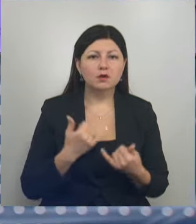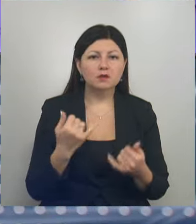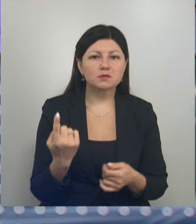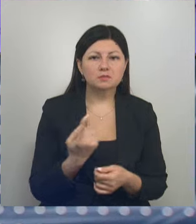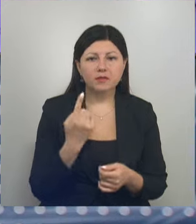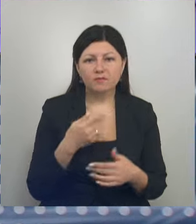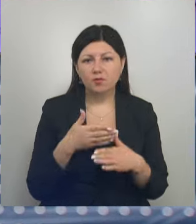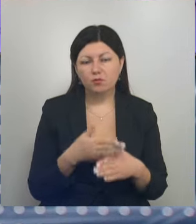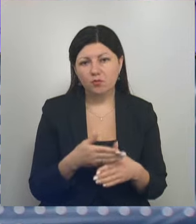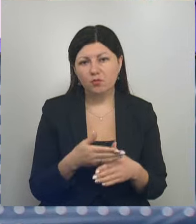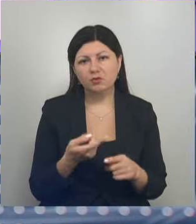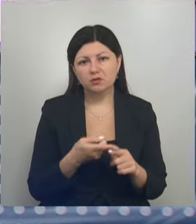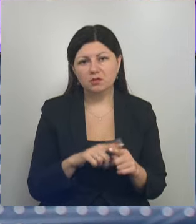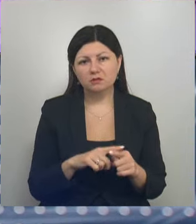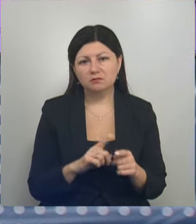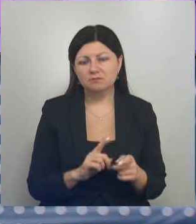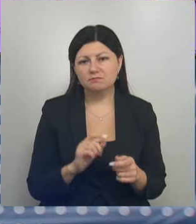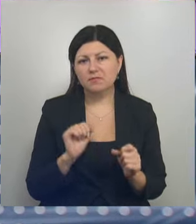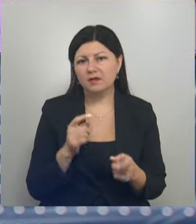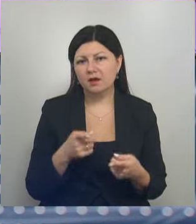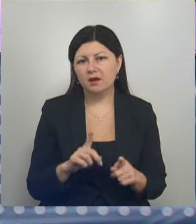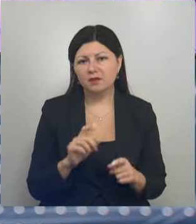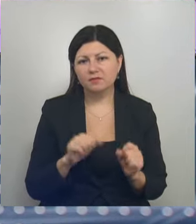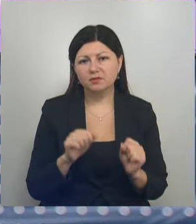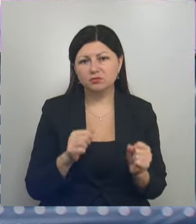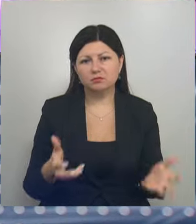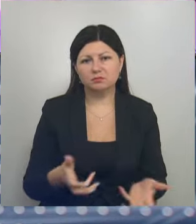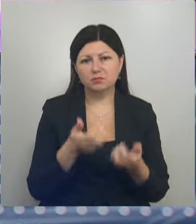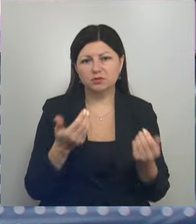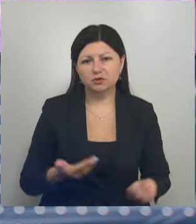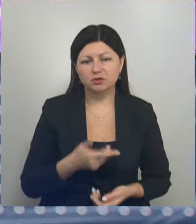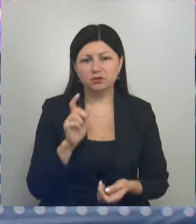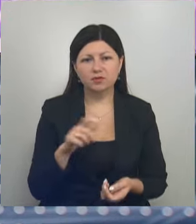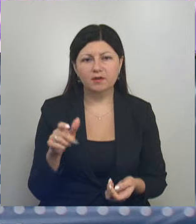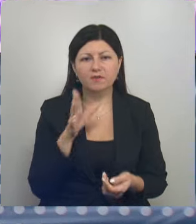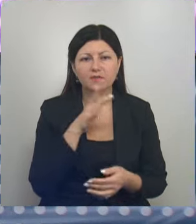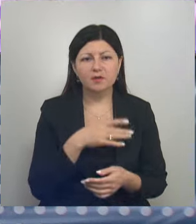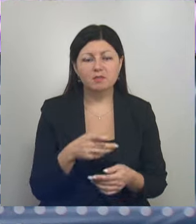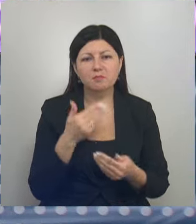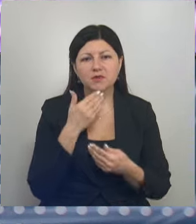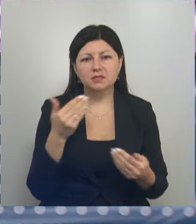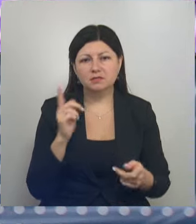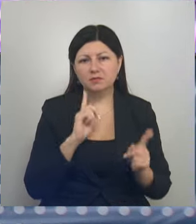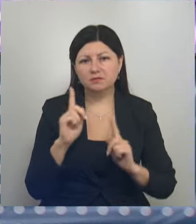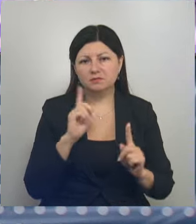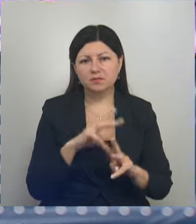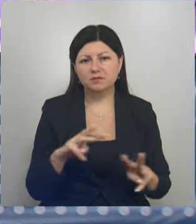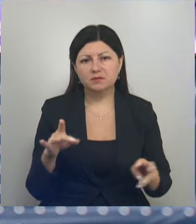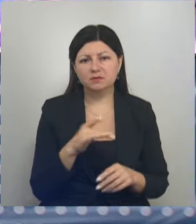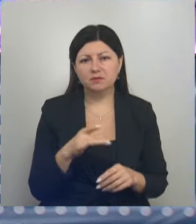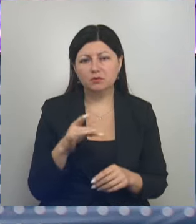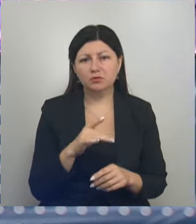первую помощь порой становится реальной возможностью спасти жизнь человека. Во время последнего оперативного совещания правительства